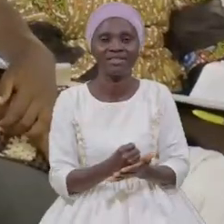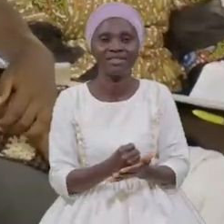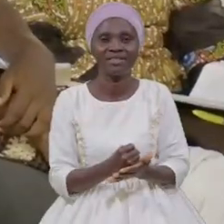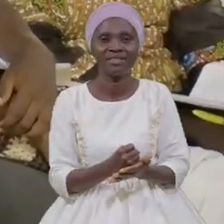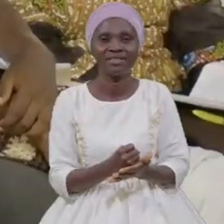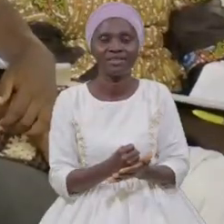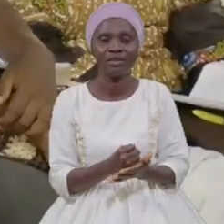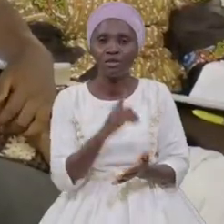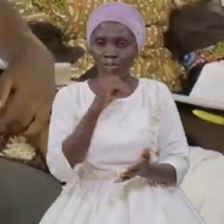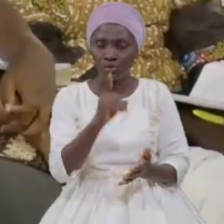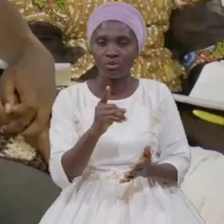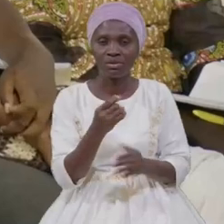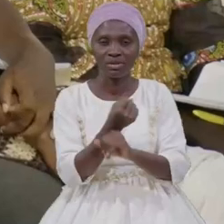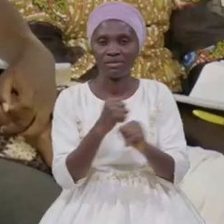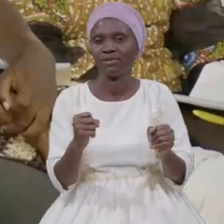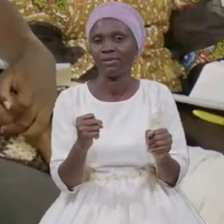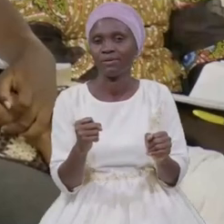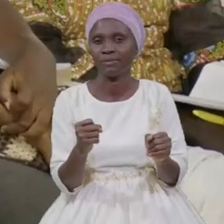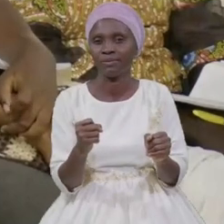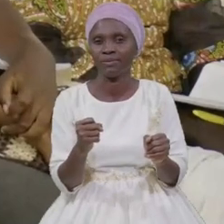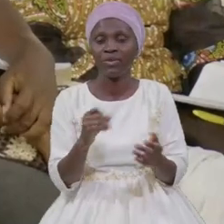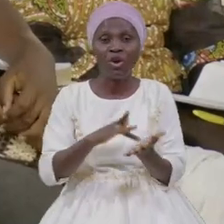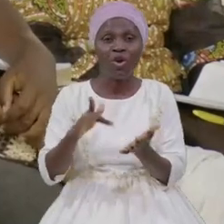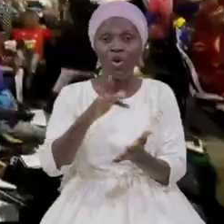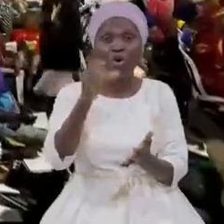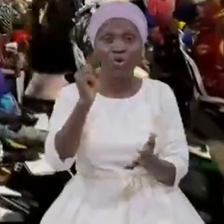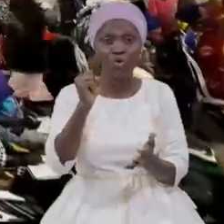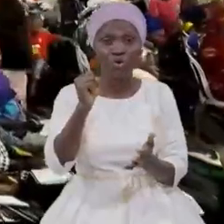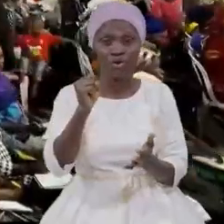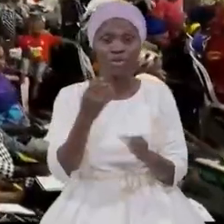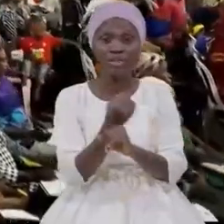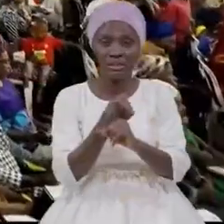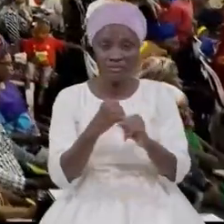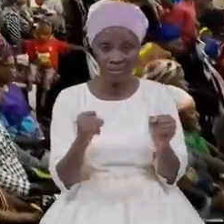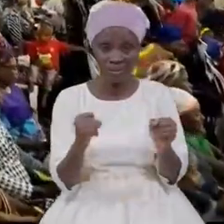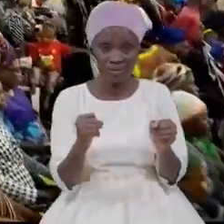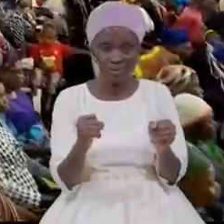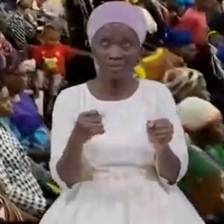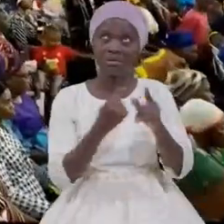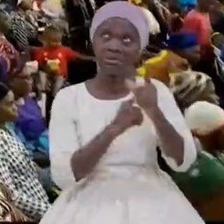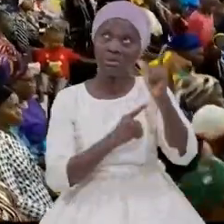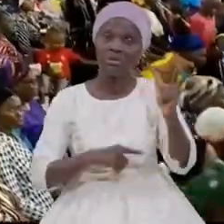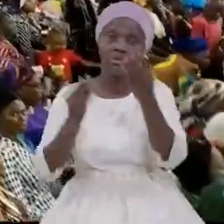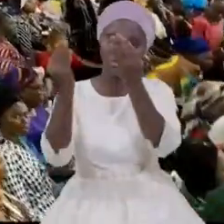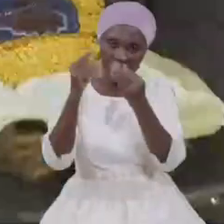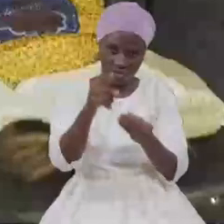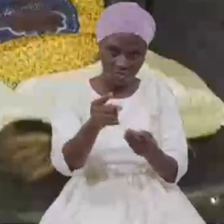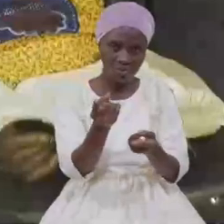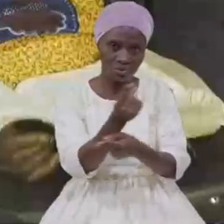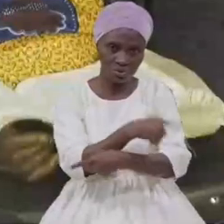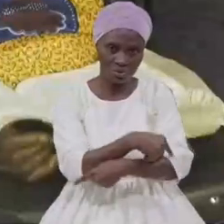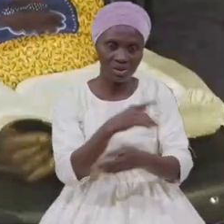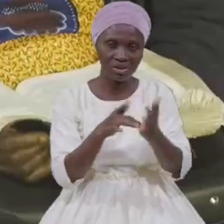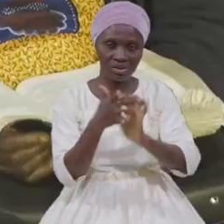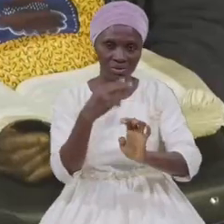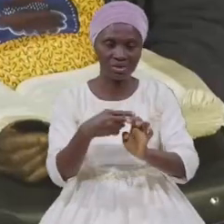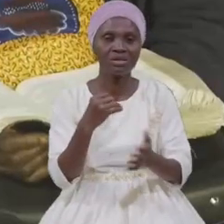Et plein salut. Le salut glorieux. Et le Seigneur te l'accorde aujourd'hui.